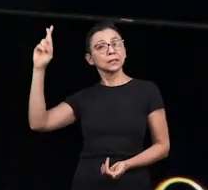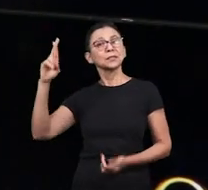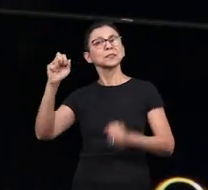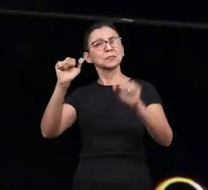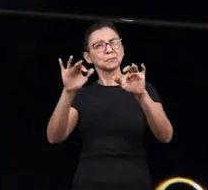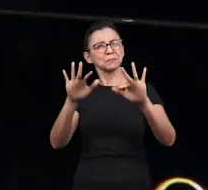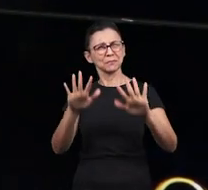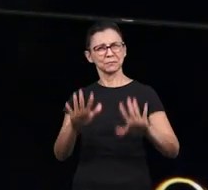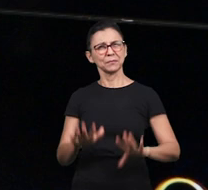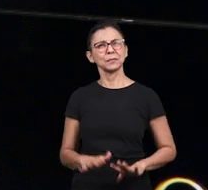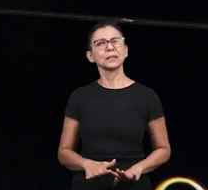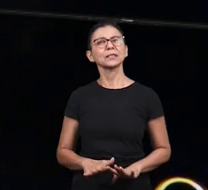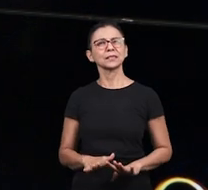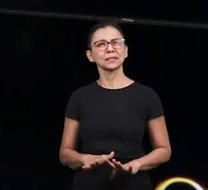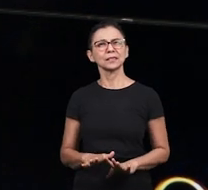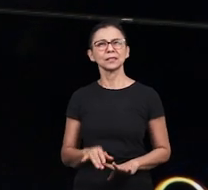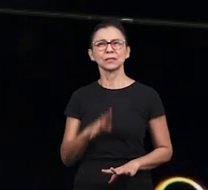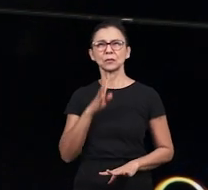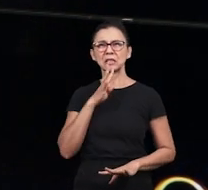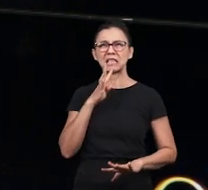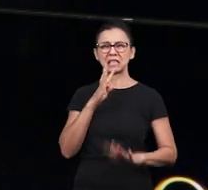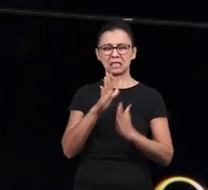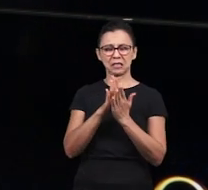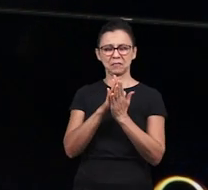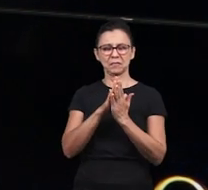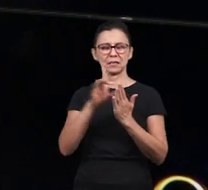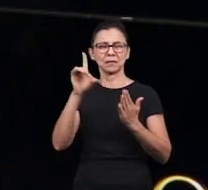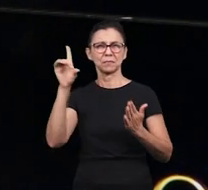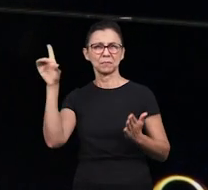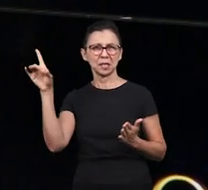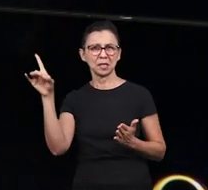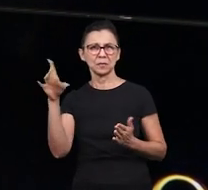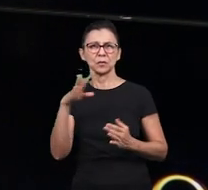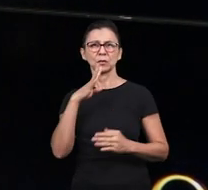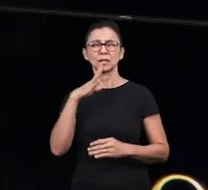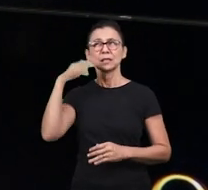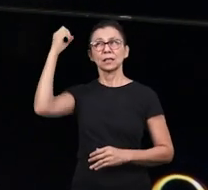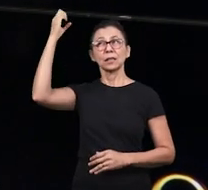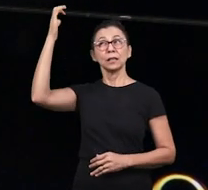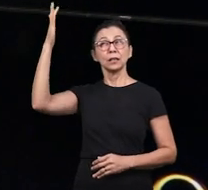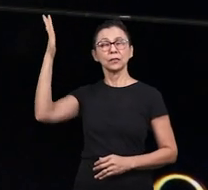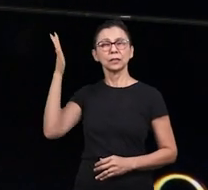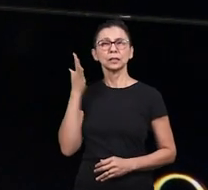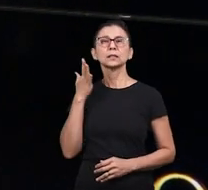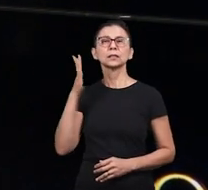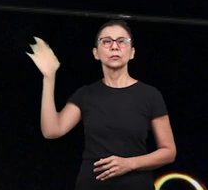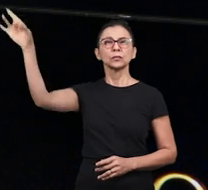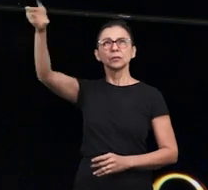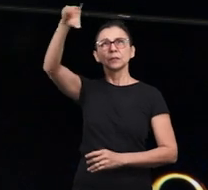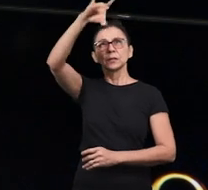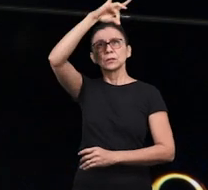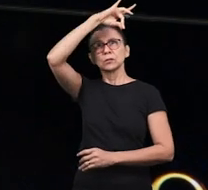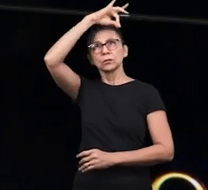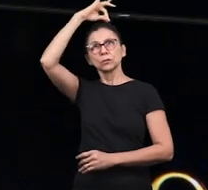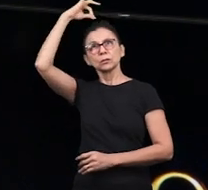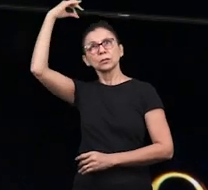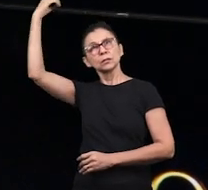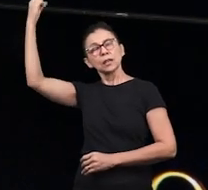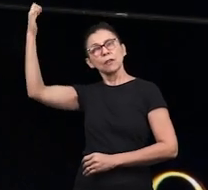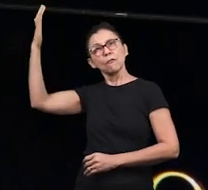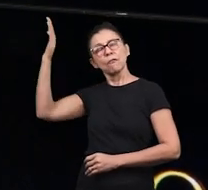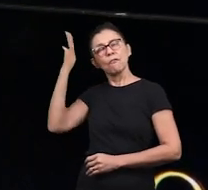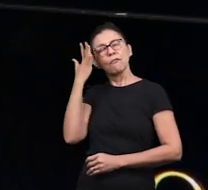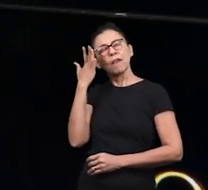Loué soit le nom du Seigneur. Quelle bénédiction quand nous connaissons la parole et la révélation que le Saint-Esprit de Dieu